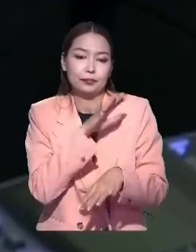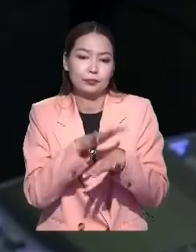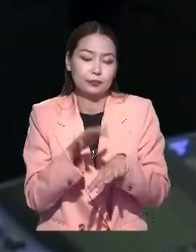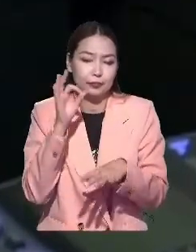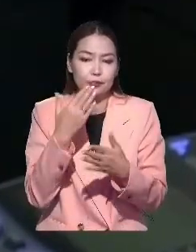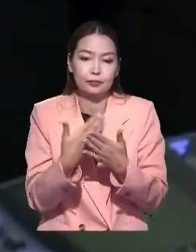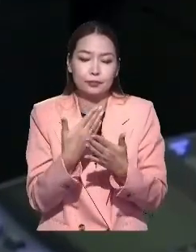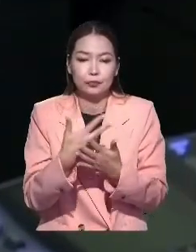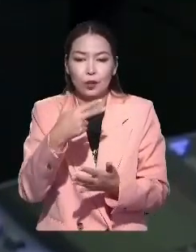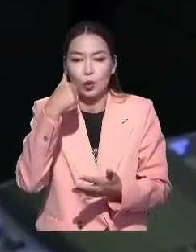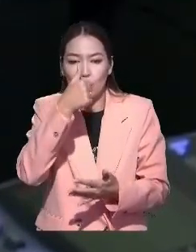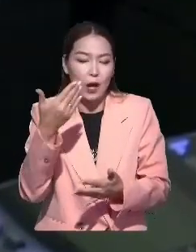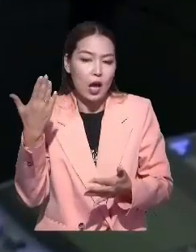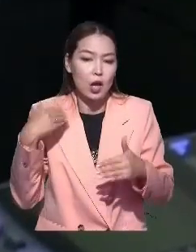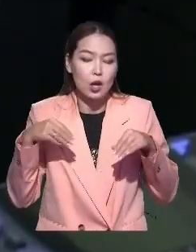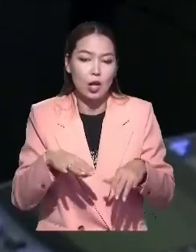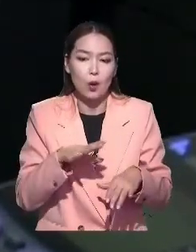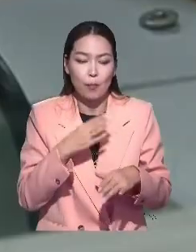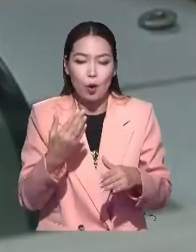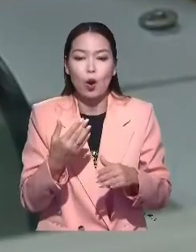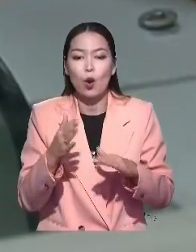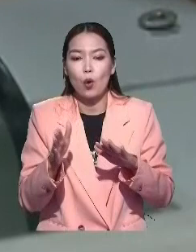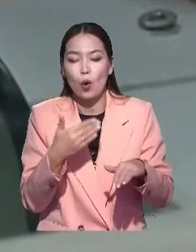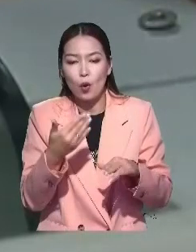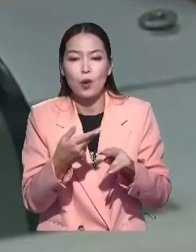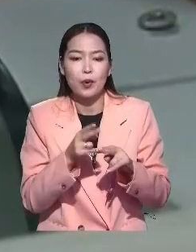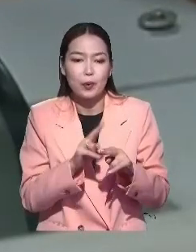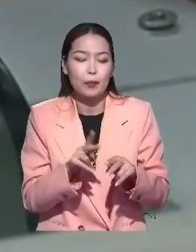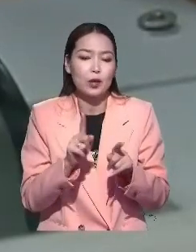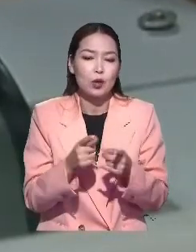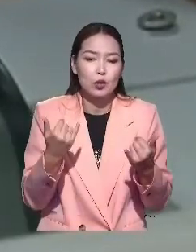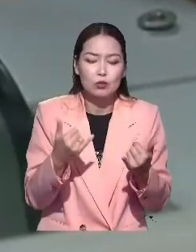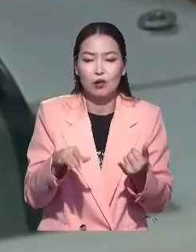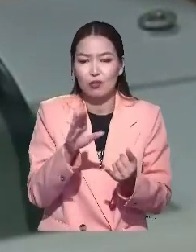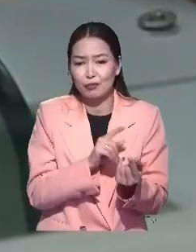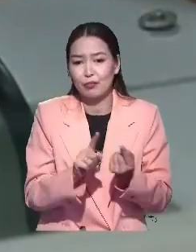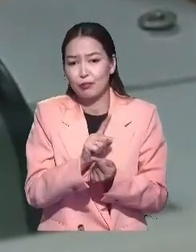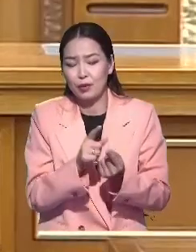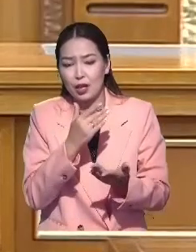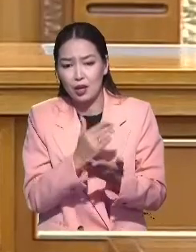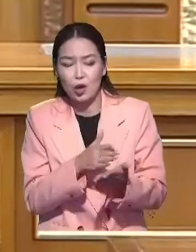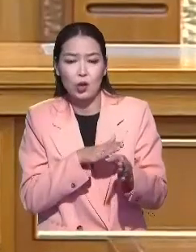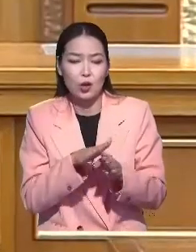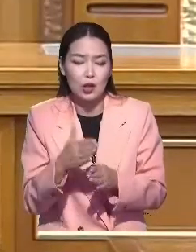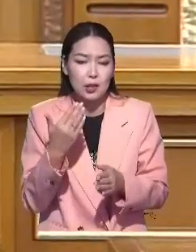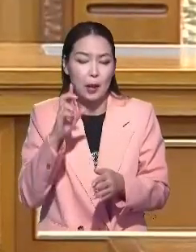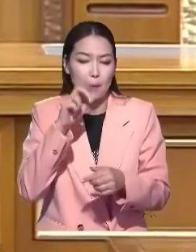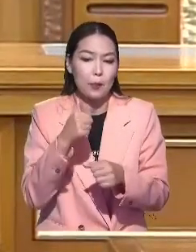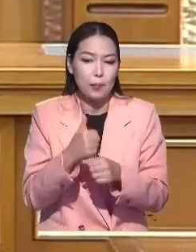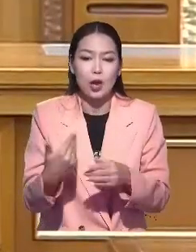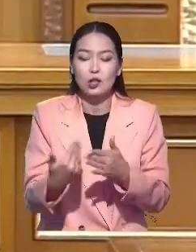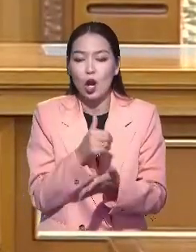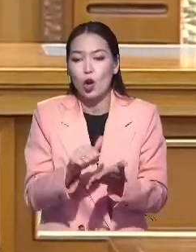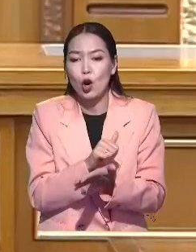шамамен 30 жыл бұрын қабылданған, ал онан бері жүйе де заман да айтарлықтай өзгерді. Мемлекет басшысы жаңа құжатта экономикалық